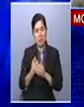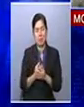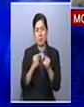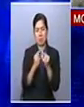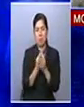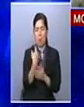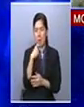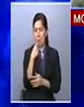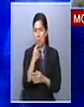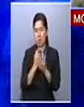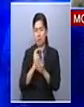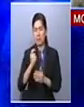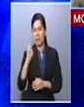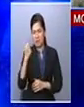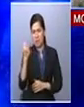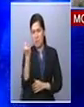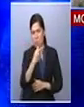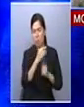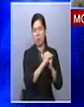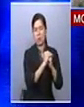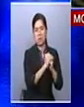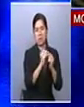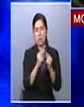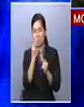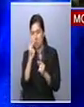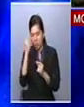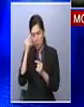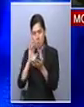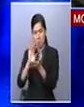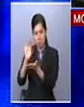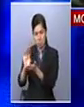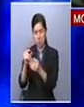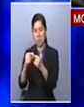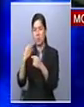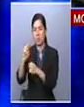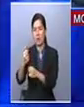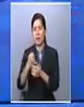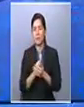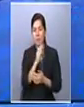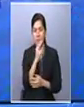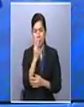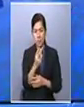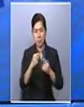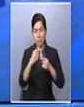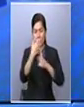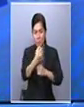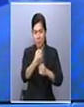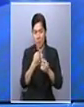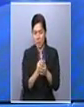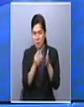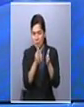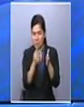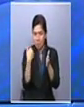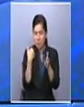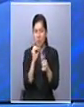แบงค์จีนด้วยนะครับก็ถือว่าปลอดภัยแล้วก็น่าสนใจมากกว่านะครับ ค่ะถ้าเรามองถึงความน่าสนใจในลักษณะแบบนี้แล้วนะคะพอจะแนะน